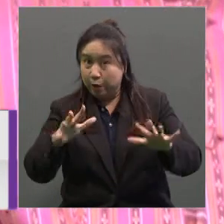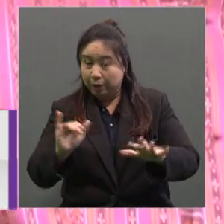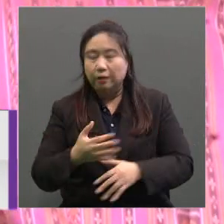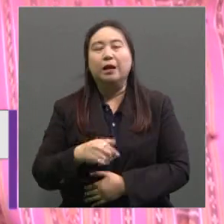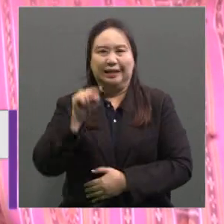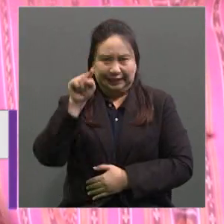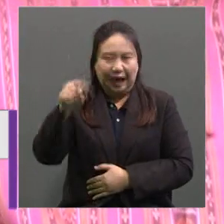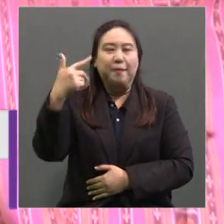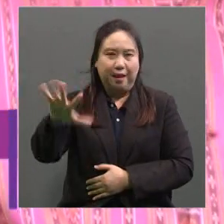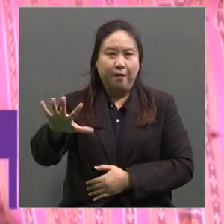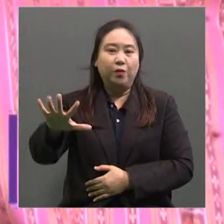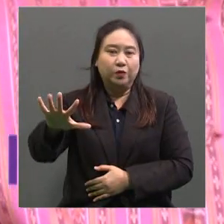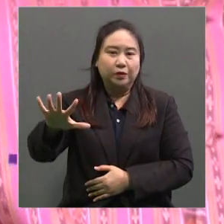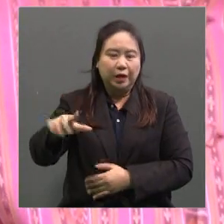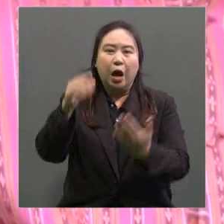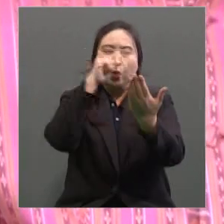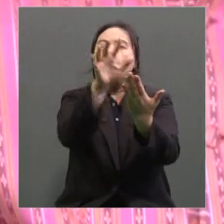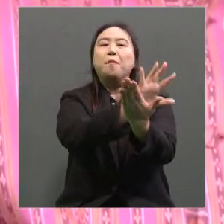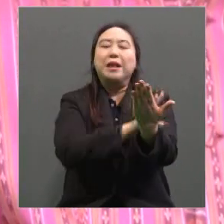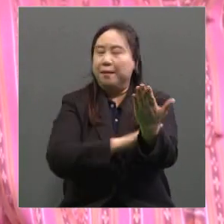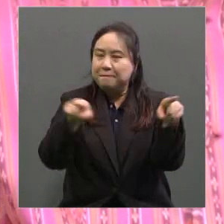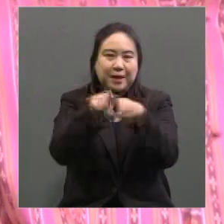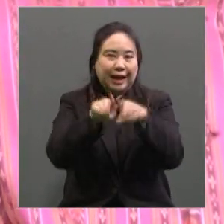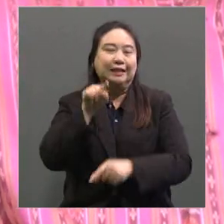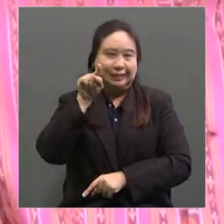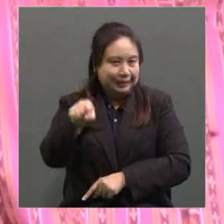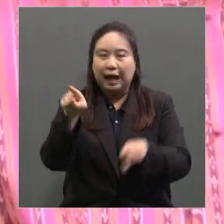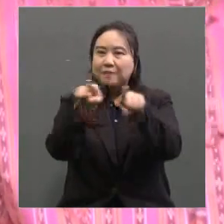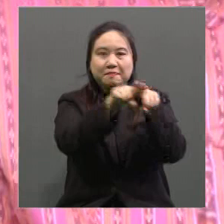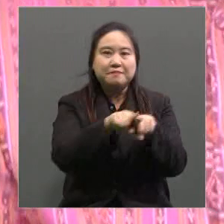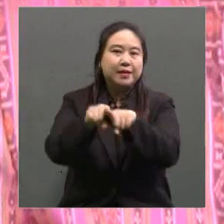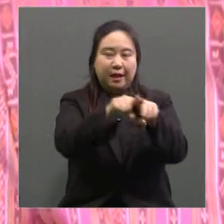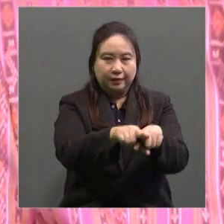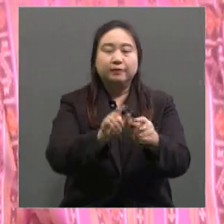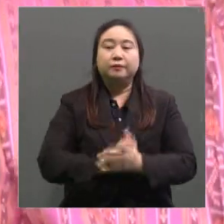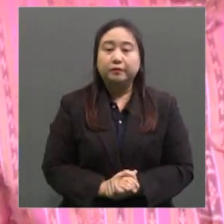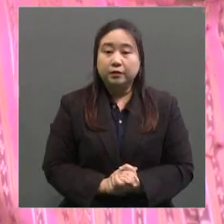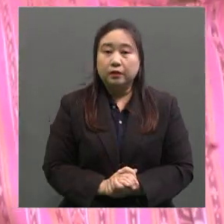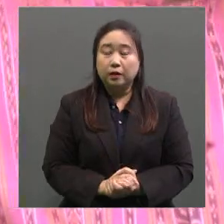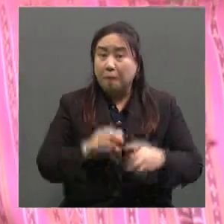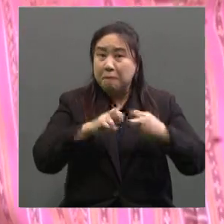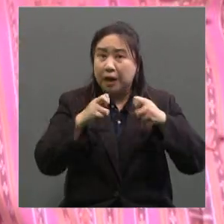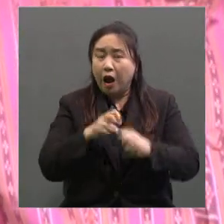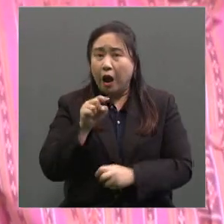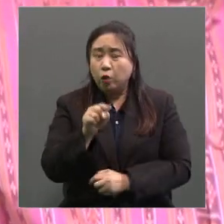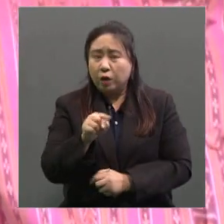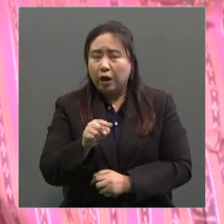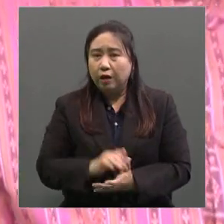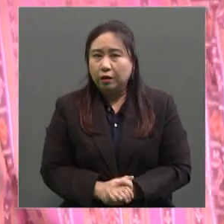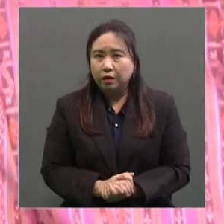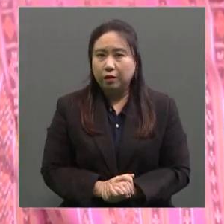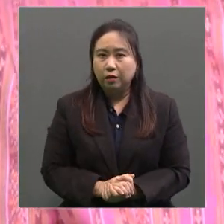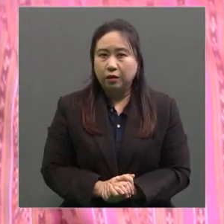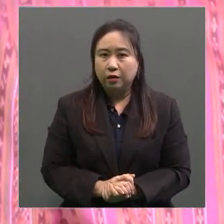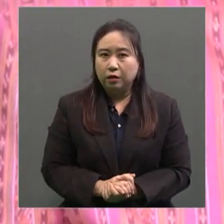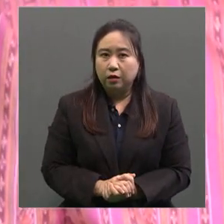เป็นข้อสั่งการทั่วประเทศอยู่แล้วนะครับ ปัญหาที่เกิดขึ้นมันก็คืออย่างเรื่องว่าอายุ